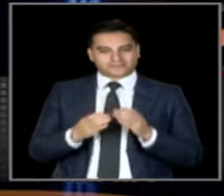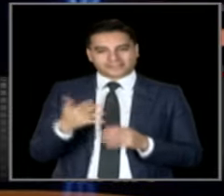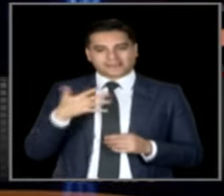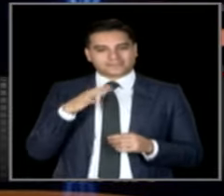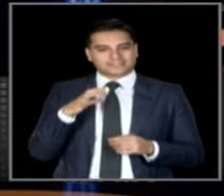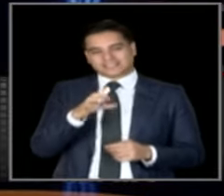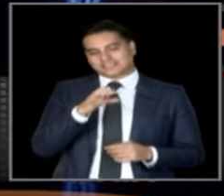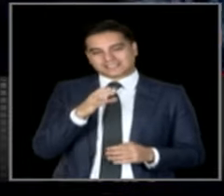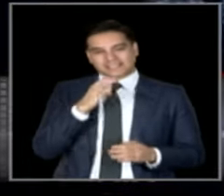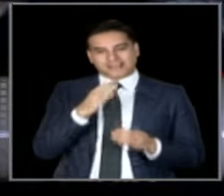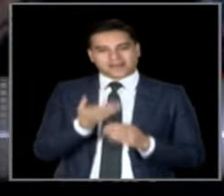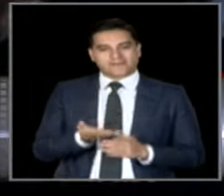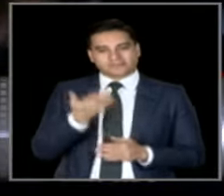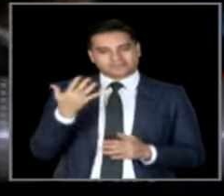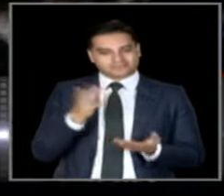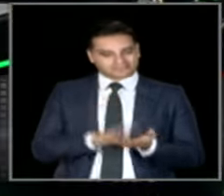90 نقطه اجابه